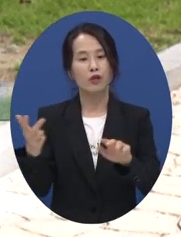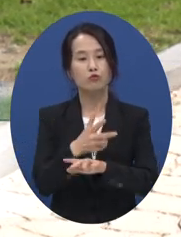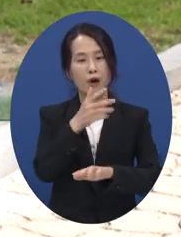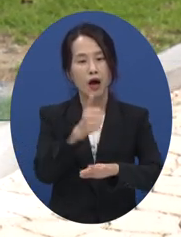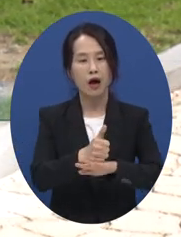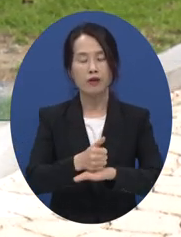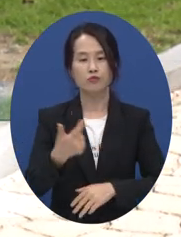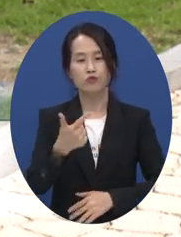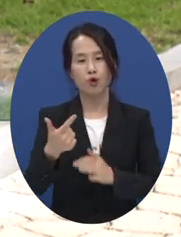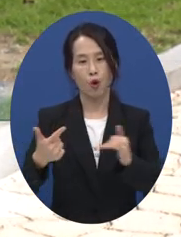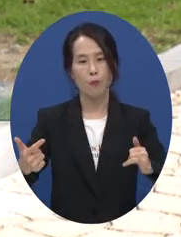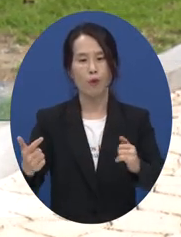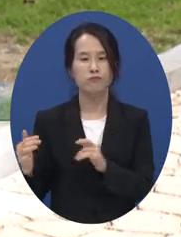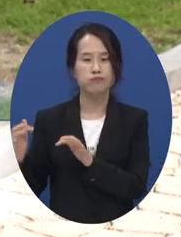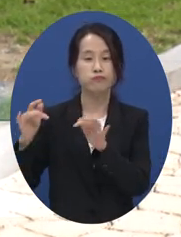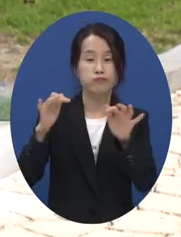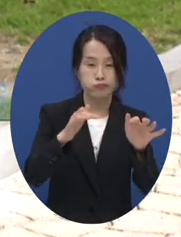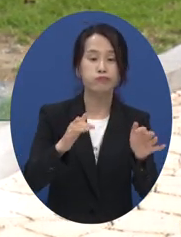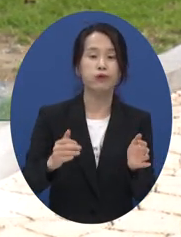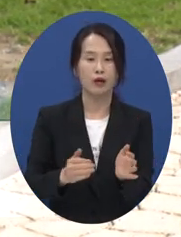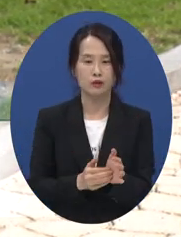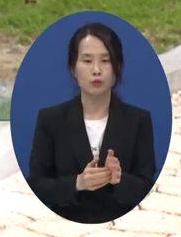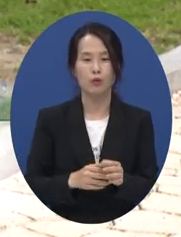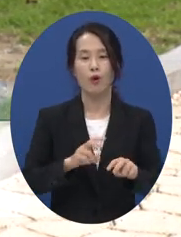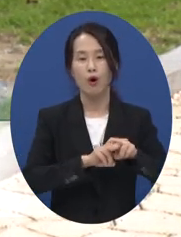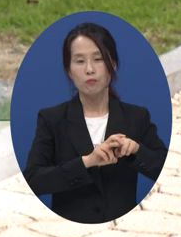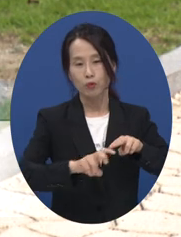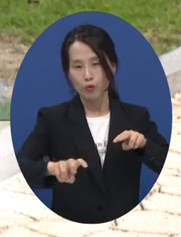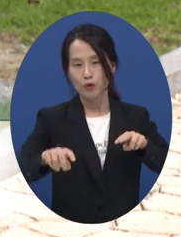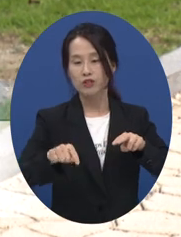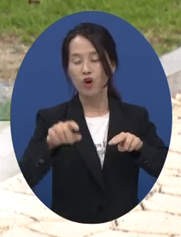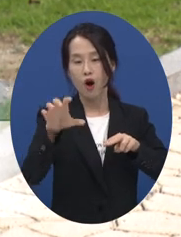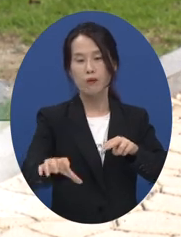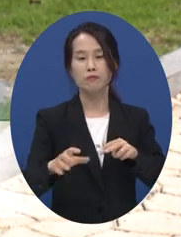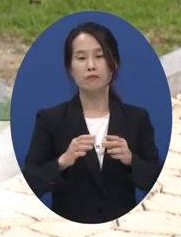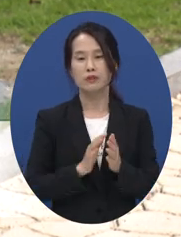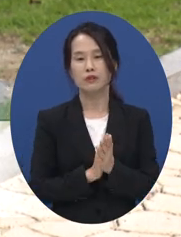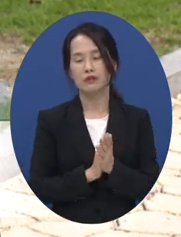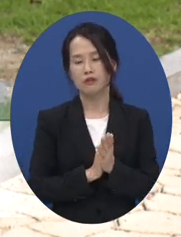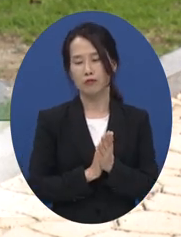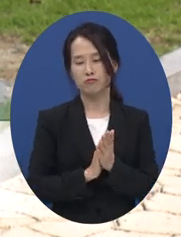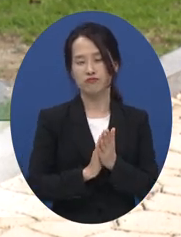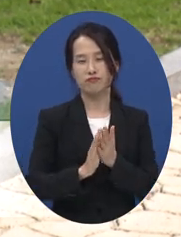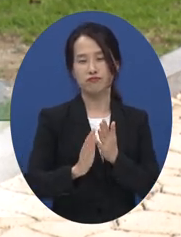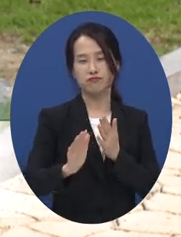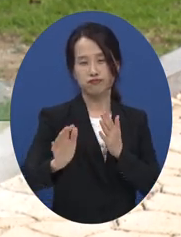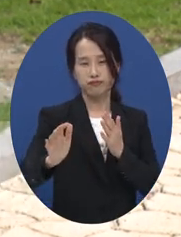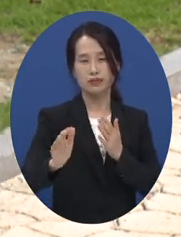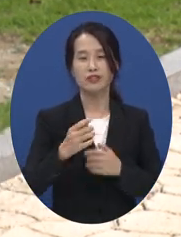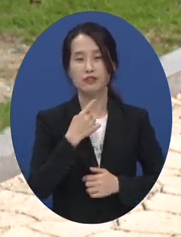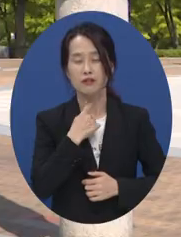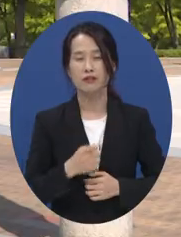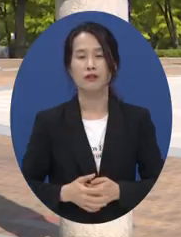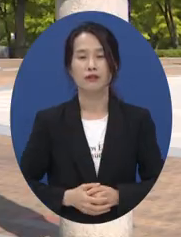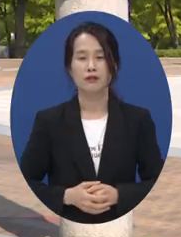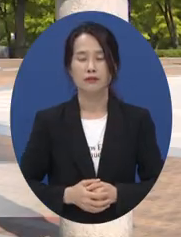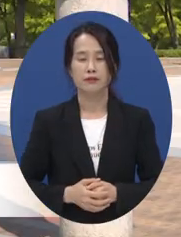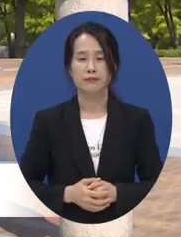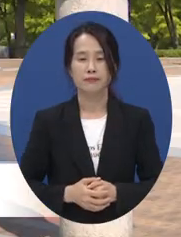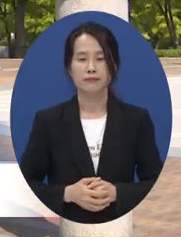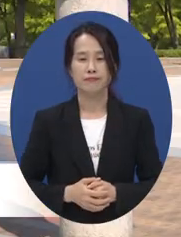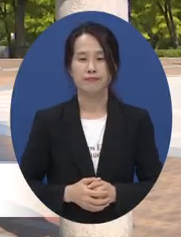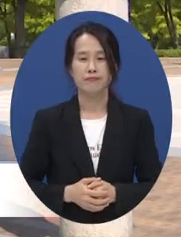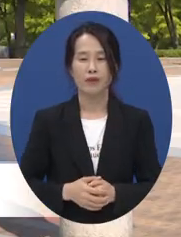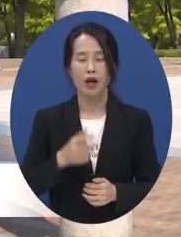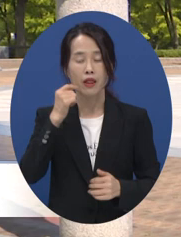6천 명 뭐 많이 올 때는 그렇게도 찾아오시고 그래서 이 모노레일의 저 밑에까지 줄을 서기도 하고.